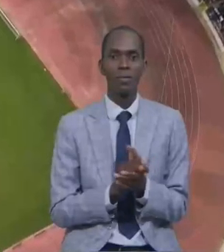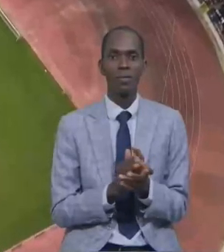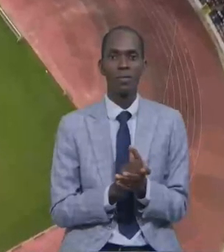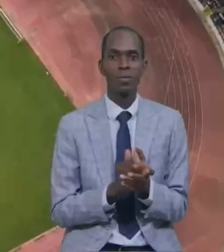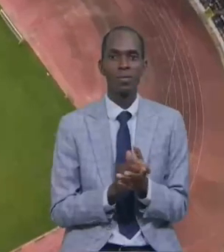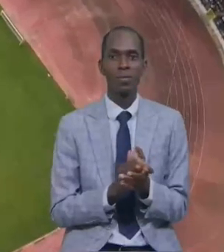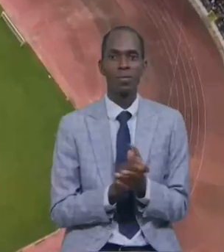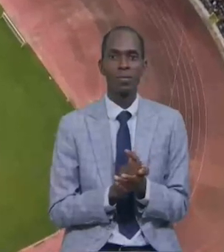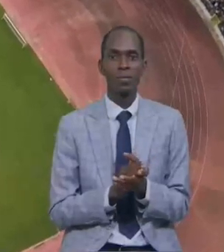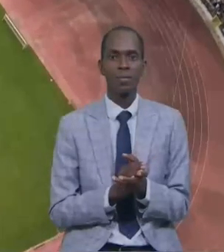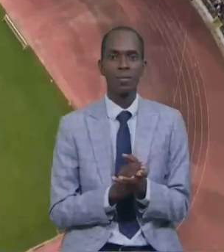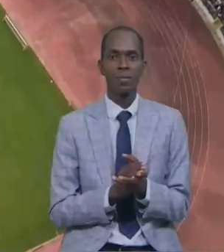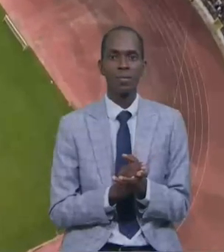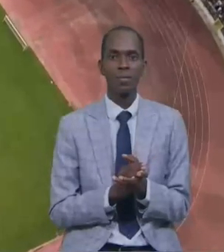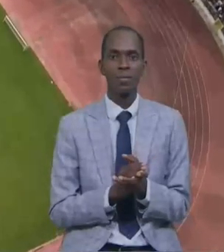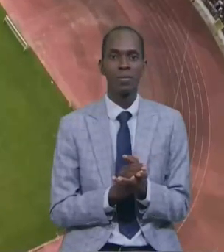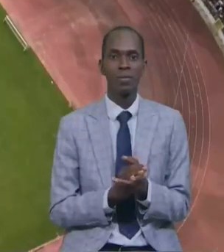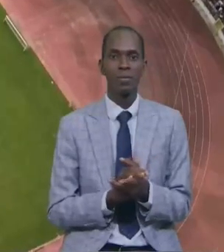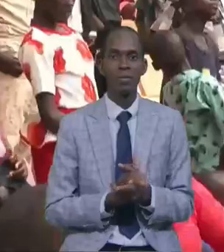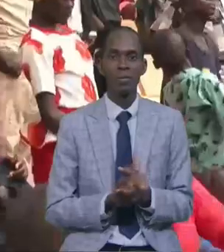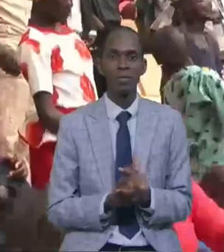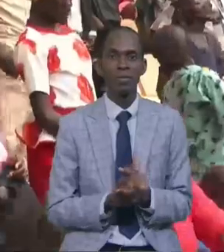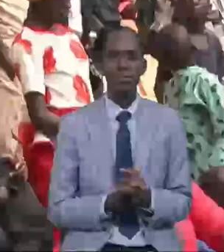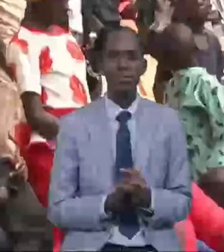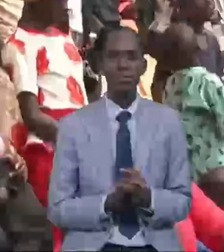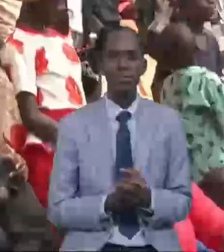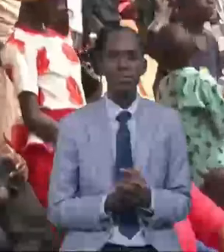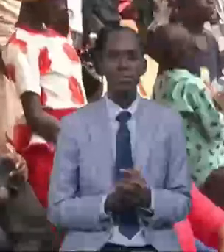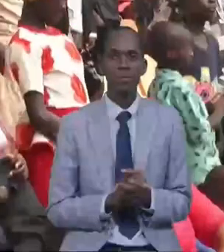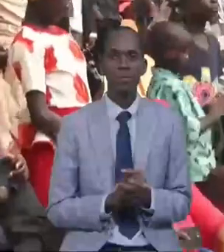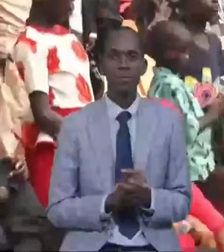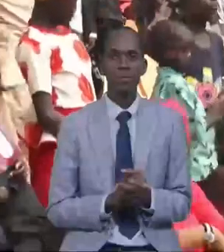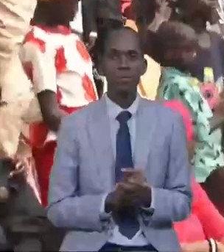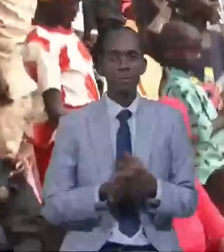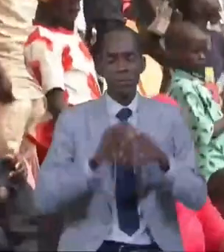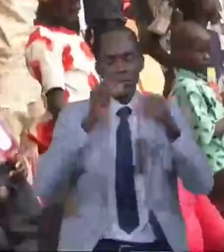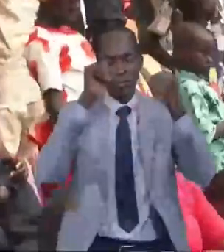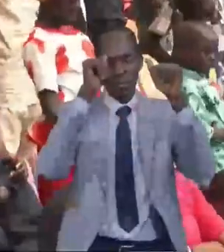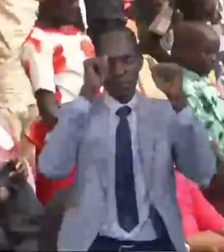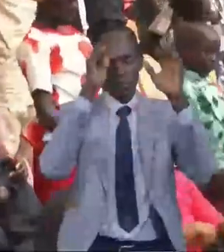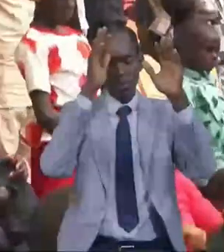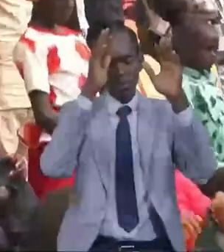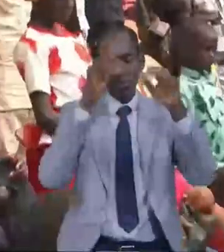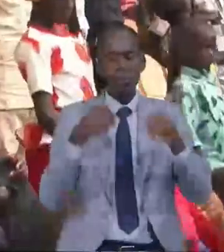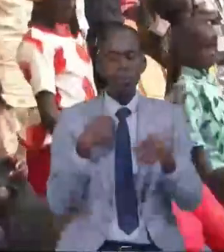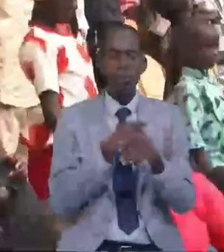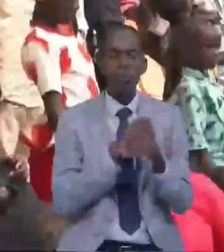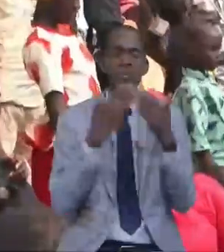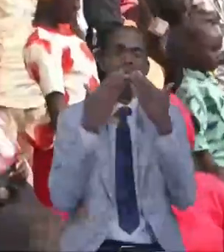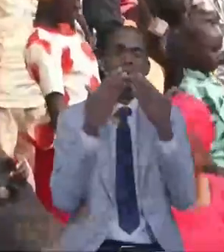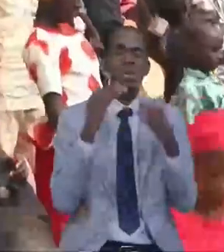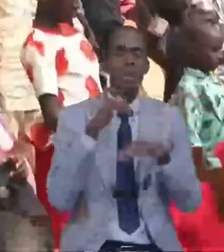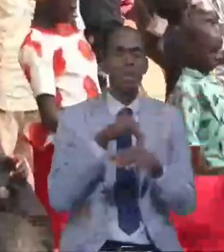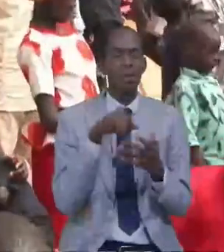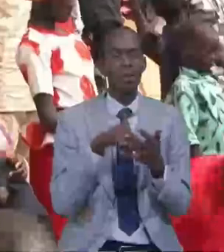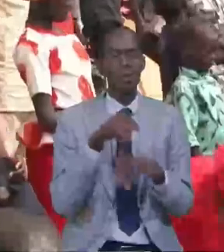prions. Notre Père, nous te remercions en ce moment. Nous bénissons ton nom. Nous savons que tu es un Dieu puissant,